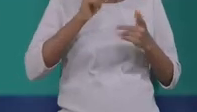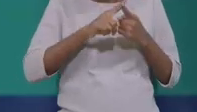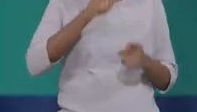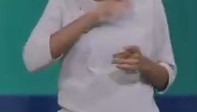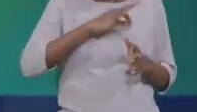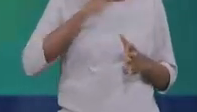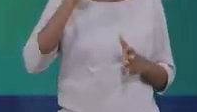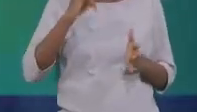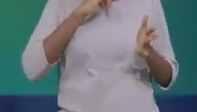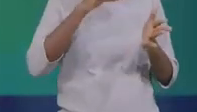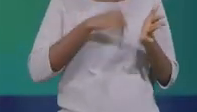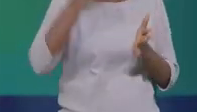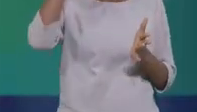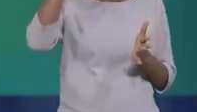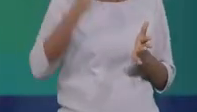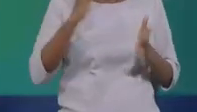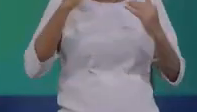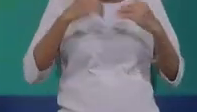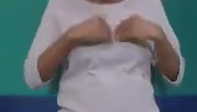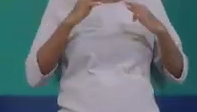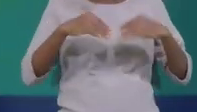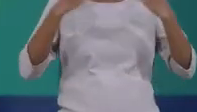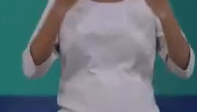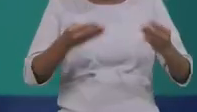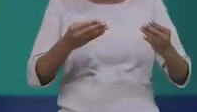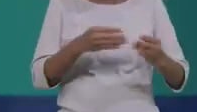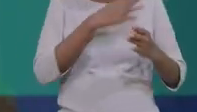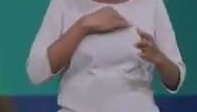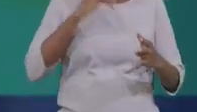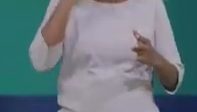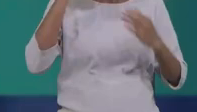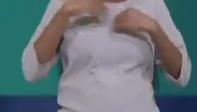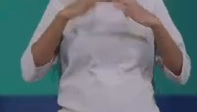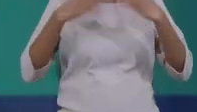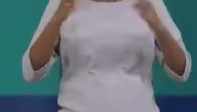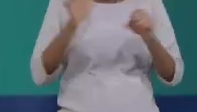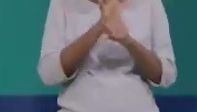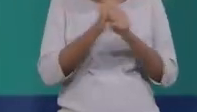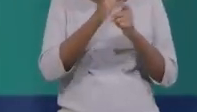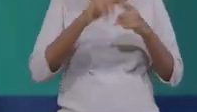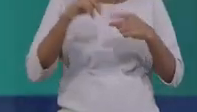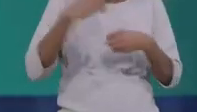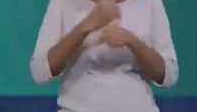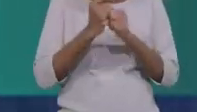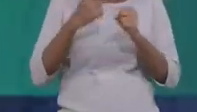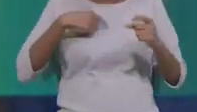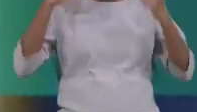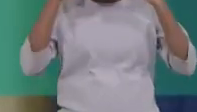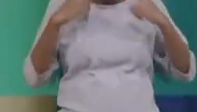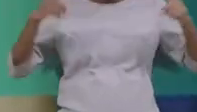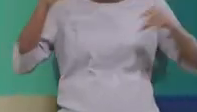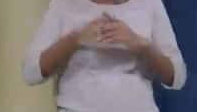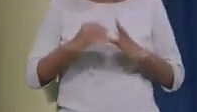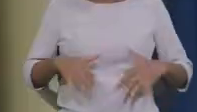ce quoi je dois donc me concentrer, c'est ce que Dieu a donné. Et il a donné